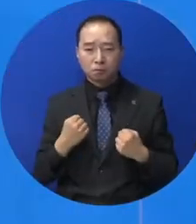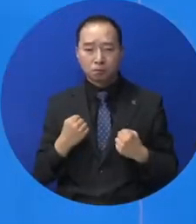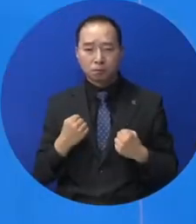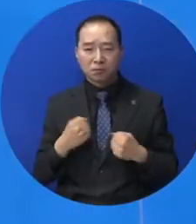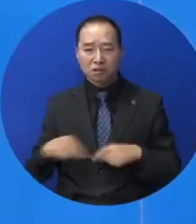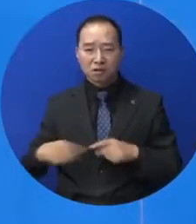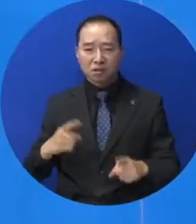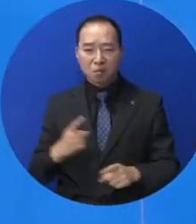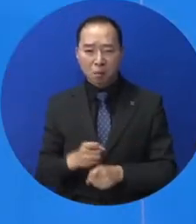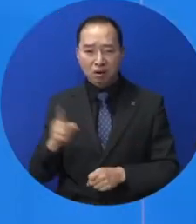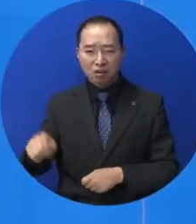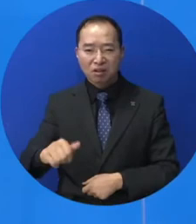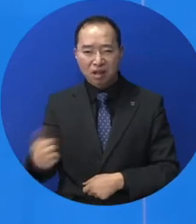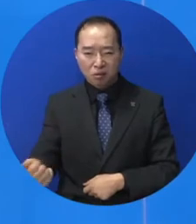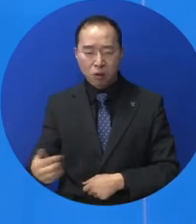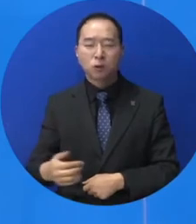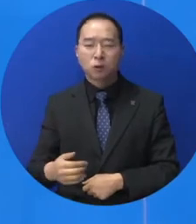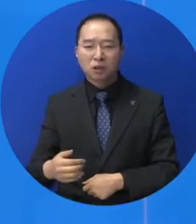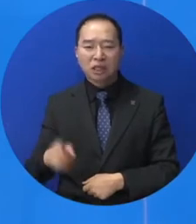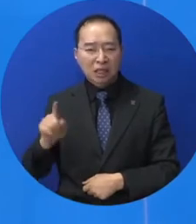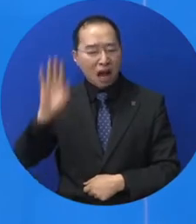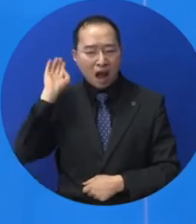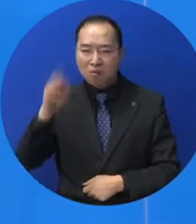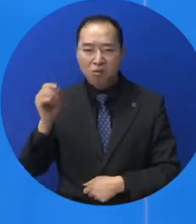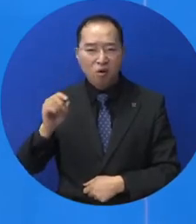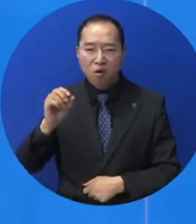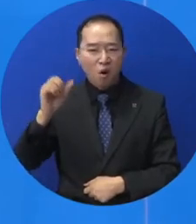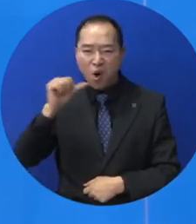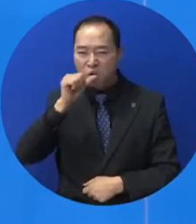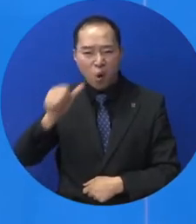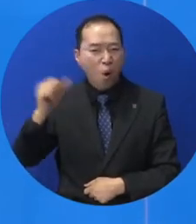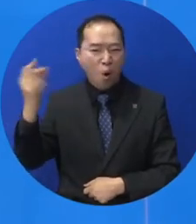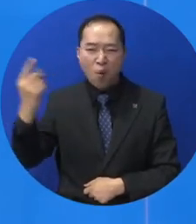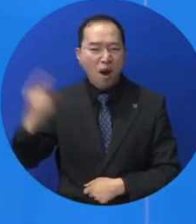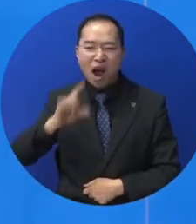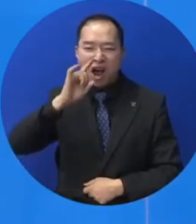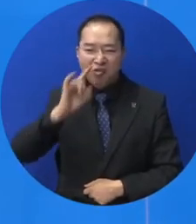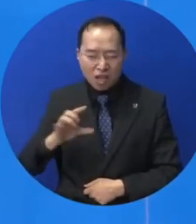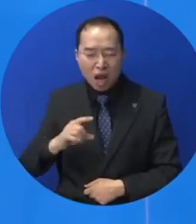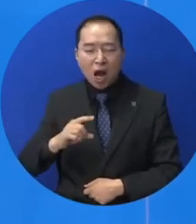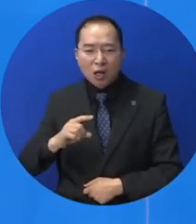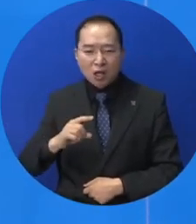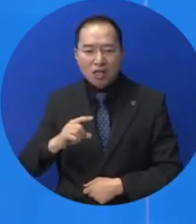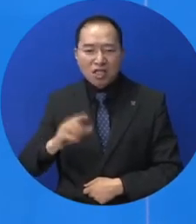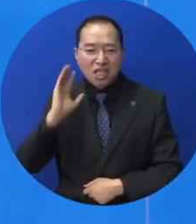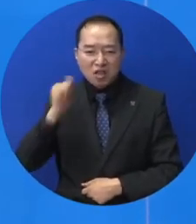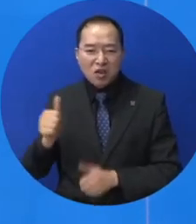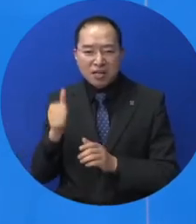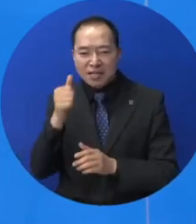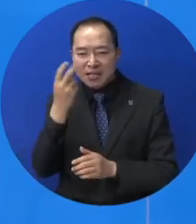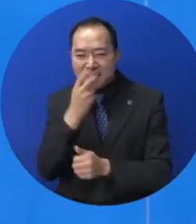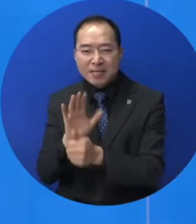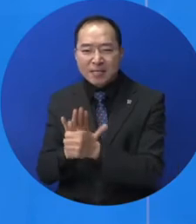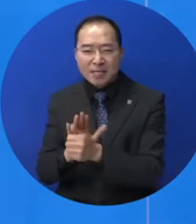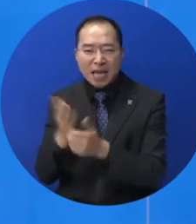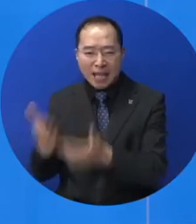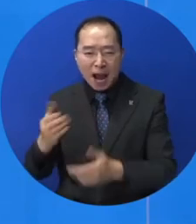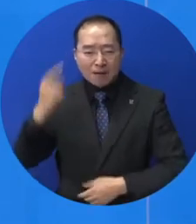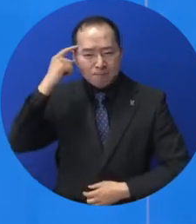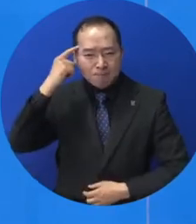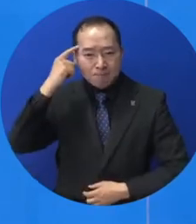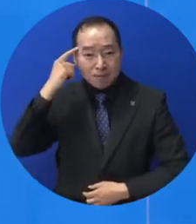대통령이 돌아가시는 일만큼은 절대로 없게 해야 되겠다. 내 끝까지 지킨다. 뭐 그때는 국회의원을 한 번 더 한다 이런